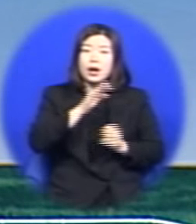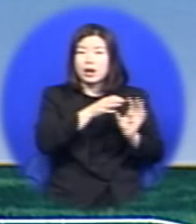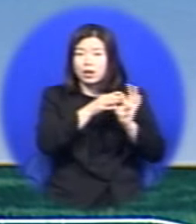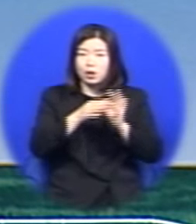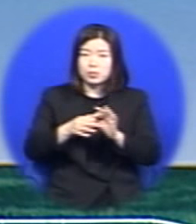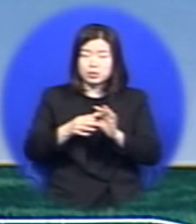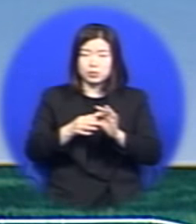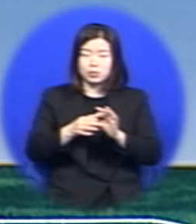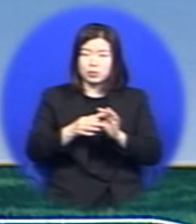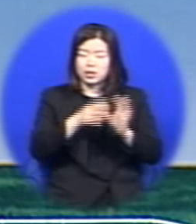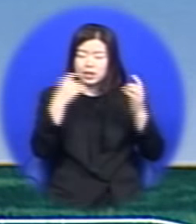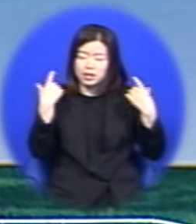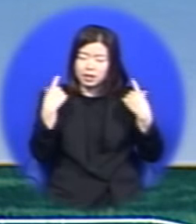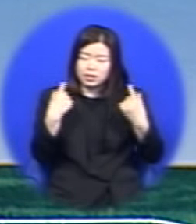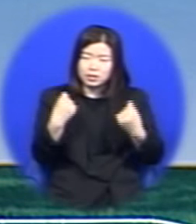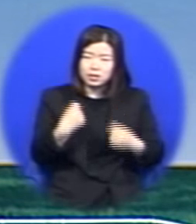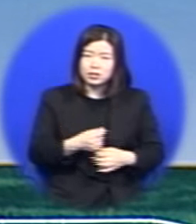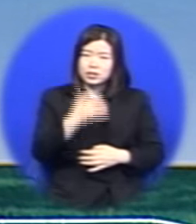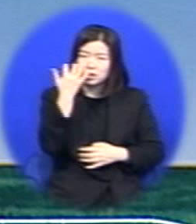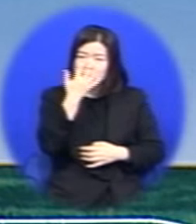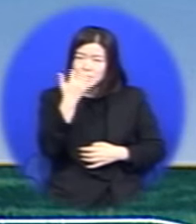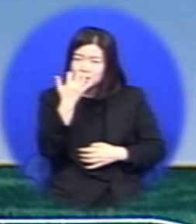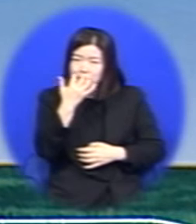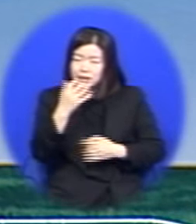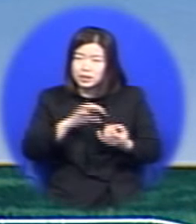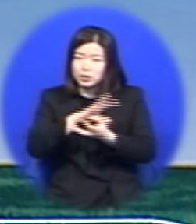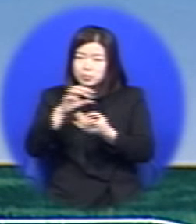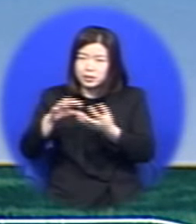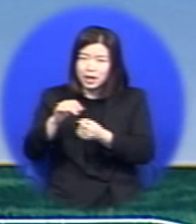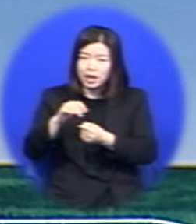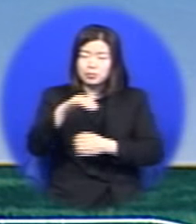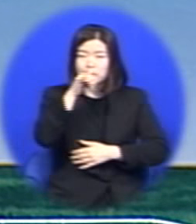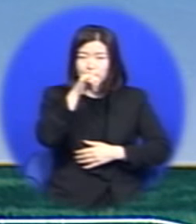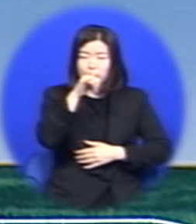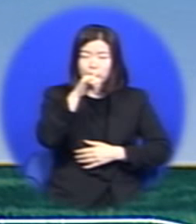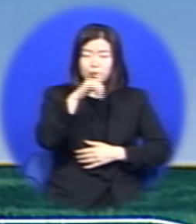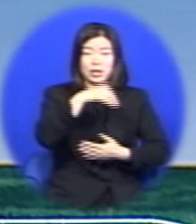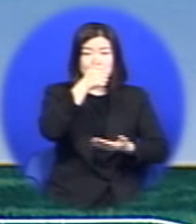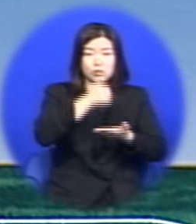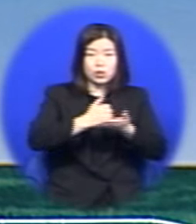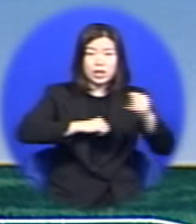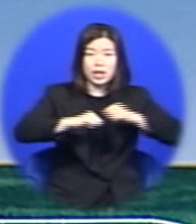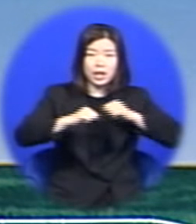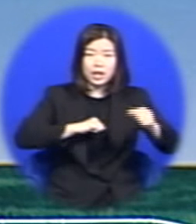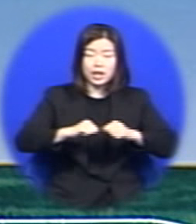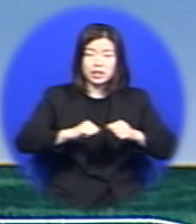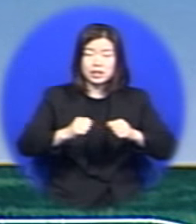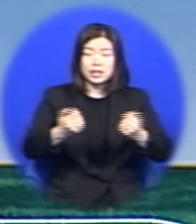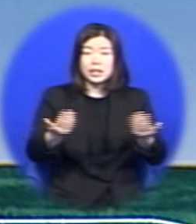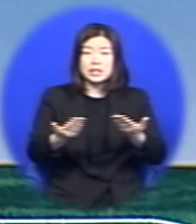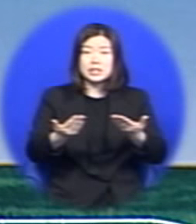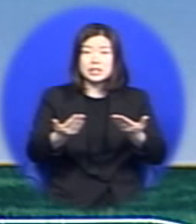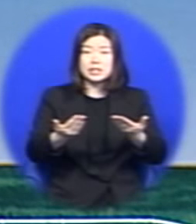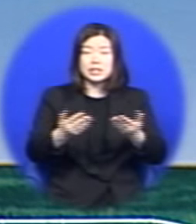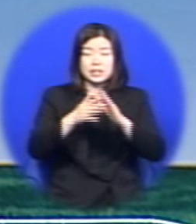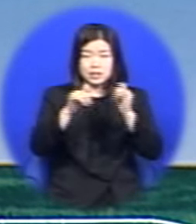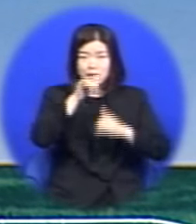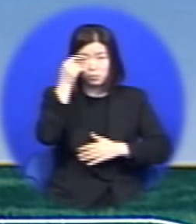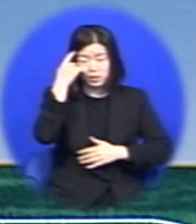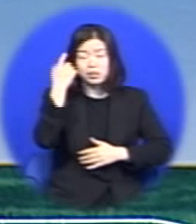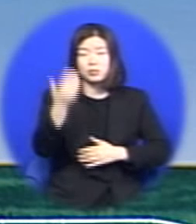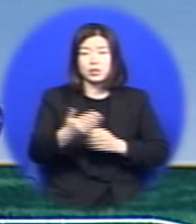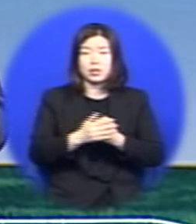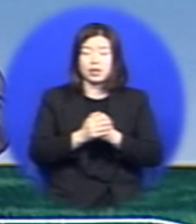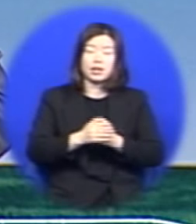그러면서도 여전히 음란을 탐하고 그런 죄 짓는 일을 할수 있는 사람이 있겠습니까?